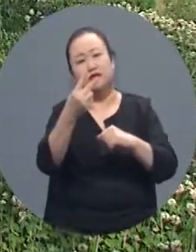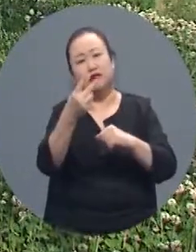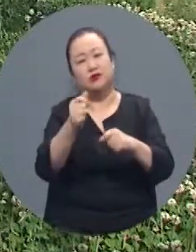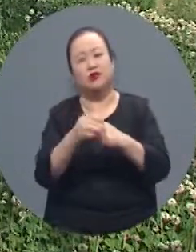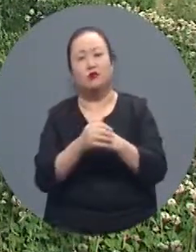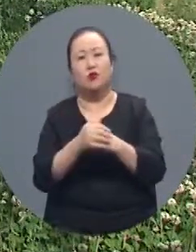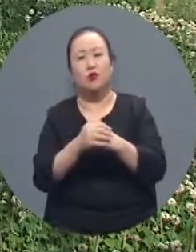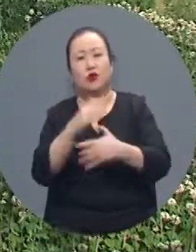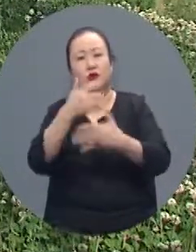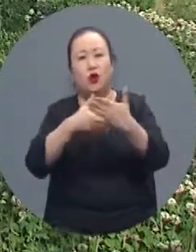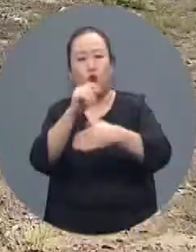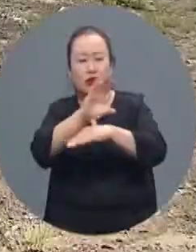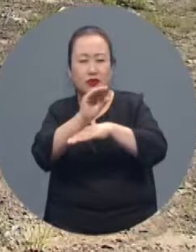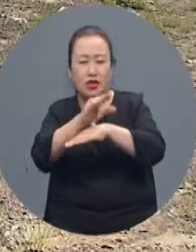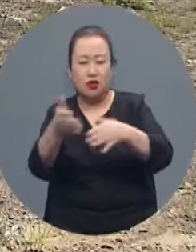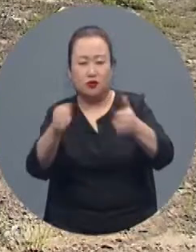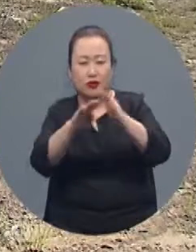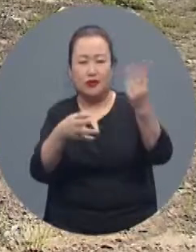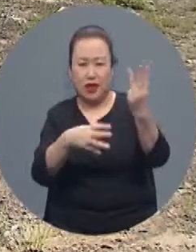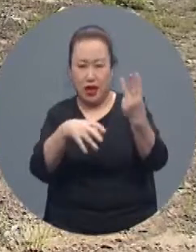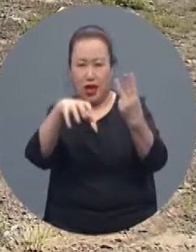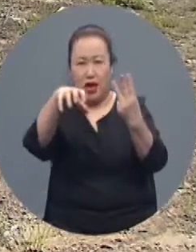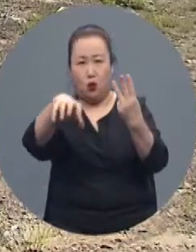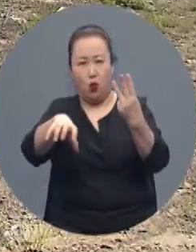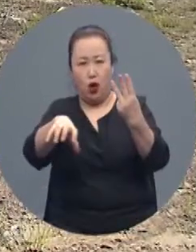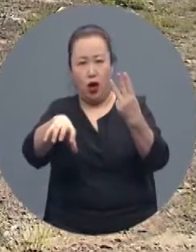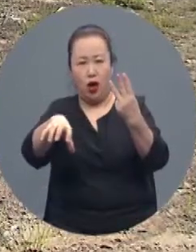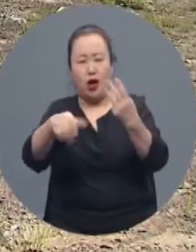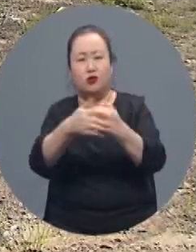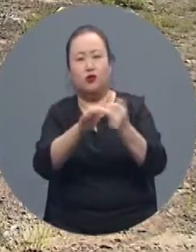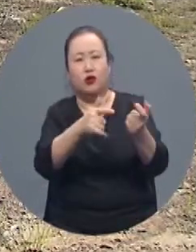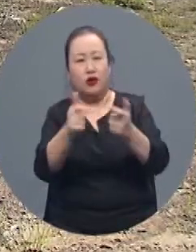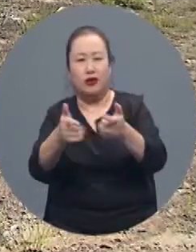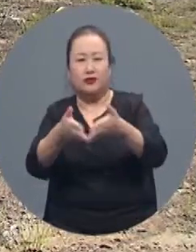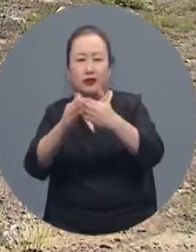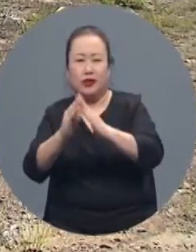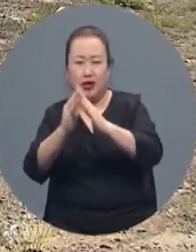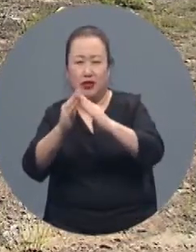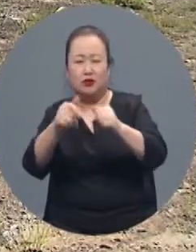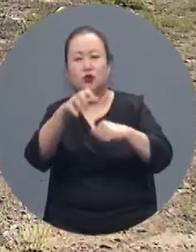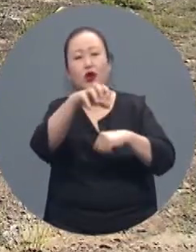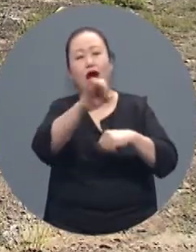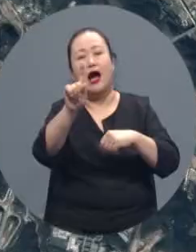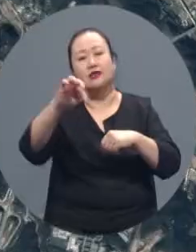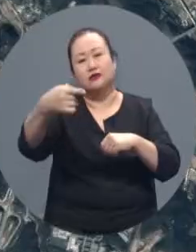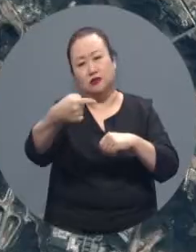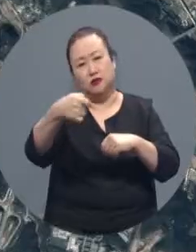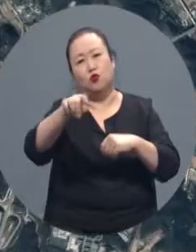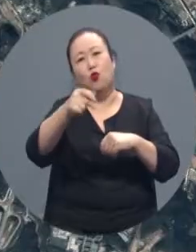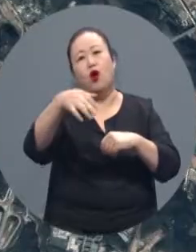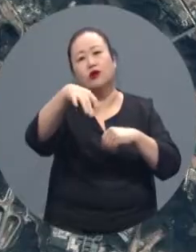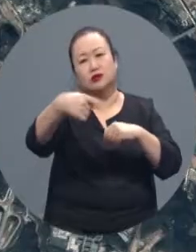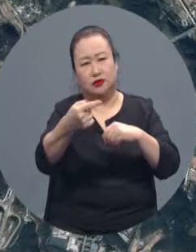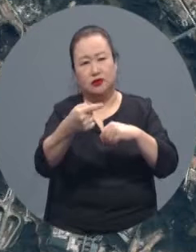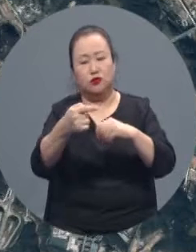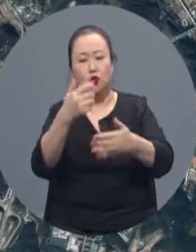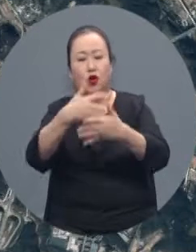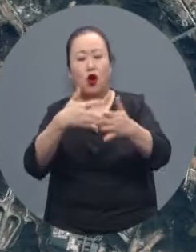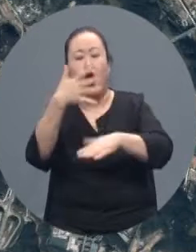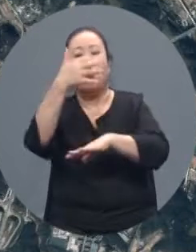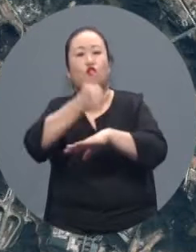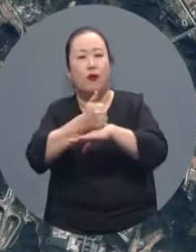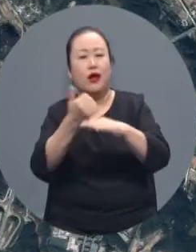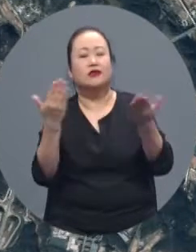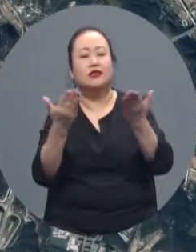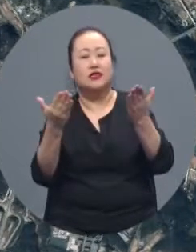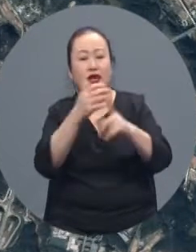규모로 영화 촬영 스튜디오 3개동과 스튜디오 세트를 짓는 아트워크 공간, 영상 후반 작업시설 등을